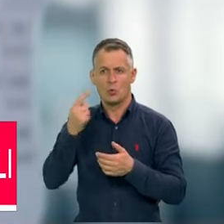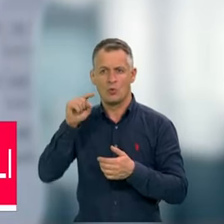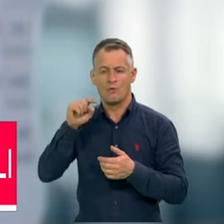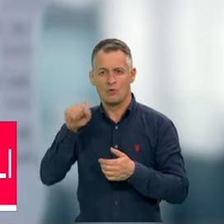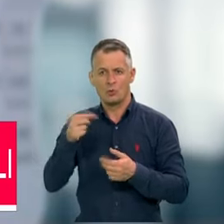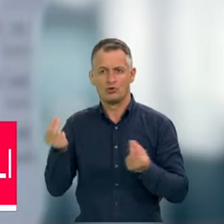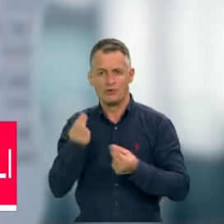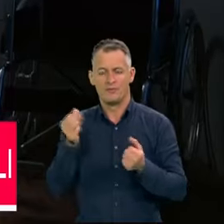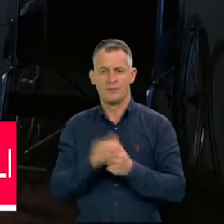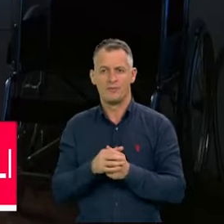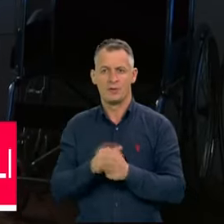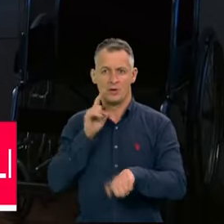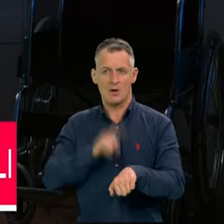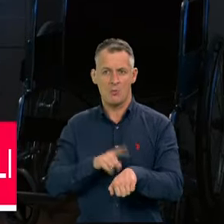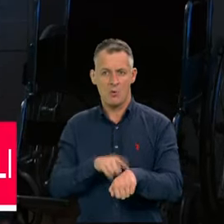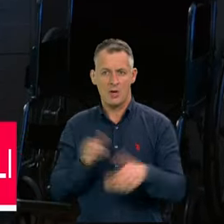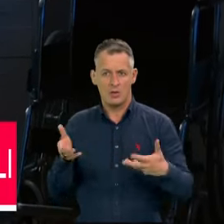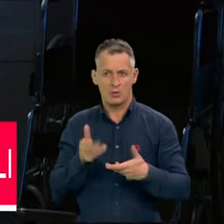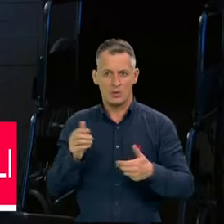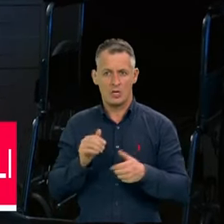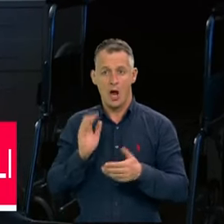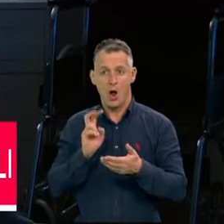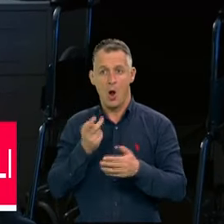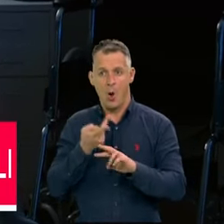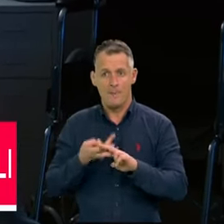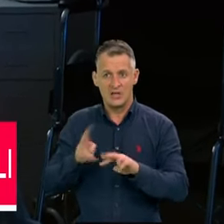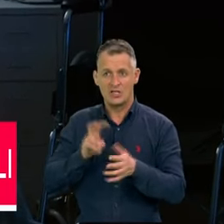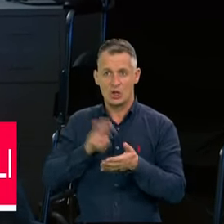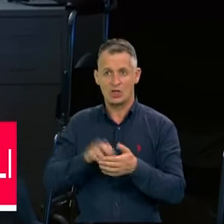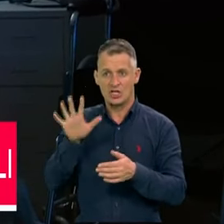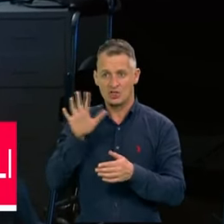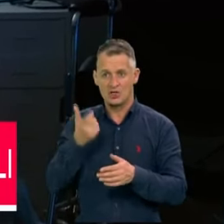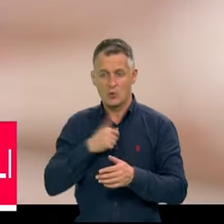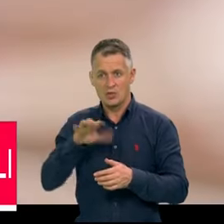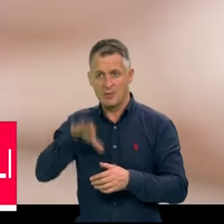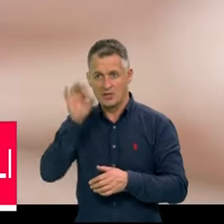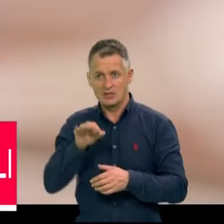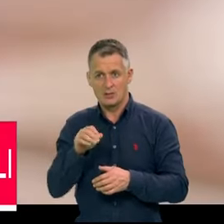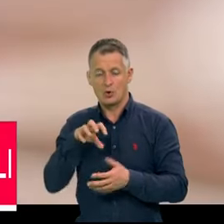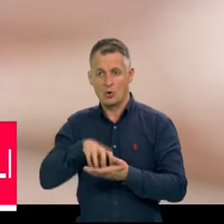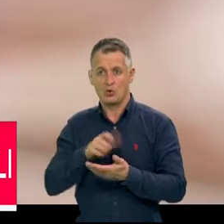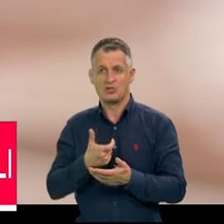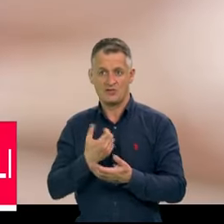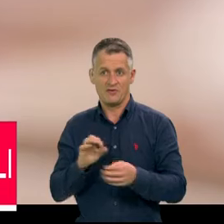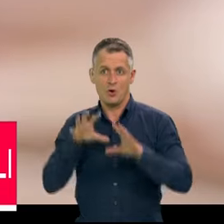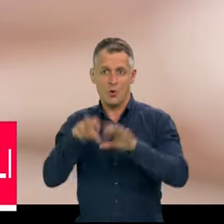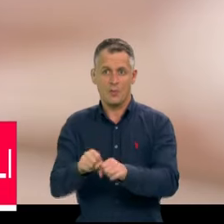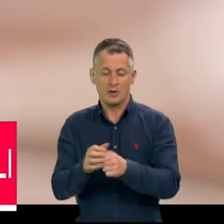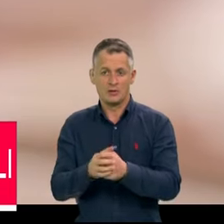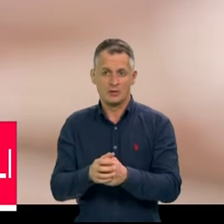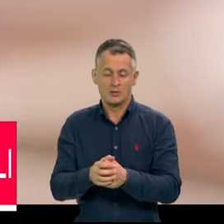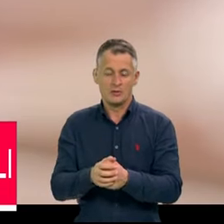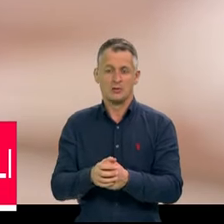și dar în momentul în care au peste cinci pot să opteze astfel încât posturile să se ocupe înseamnă că este un candidat care dă